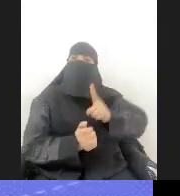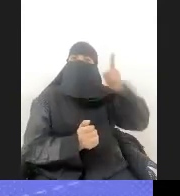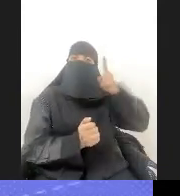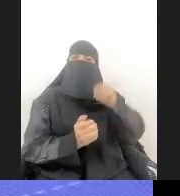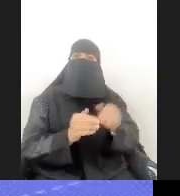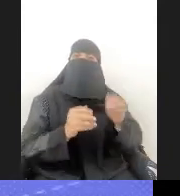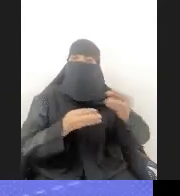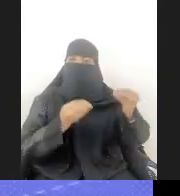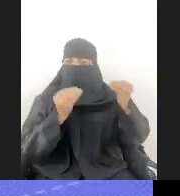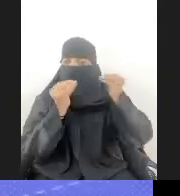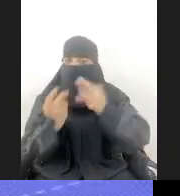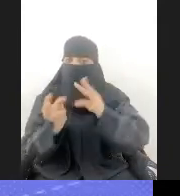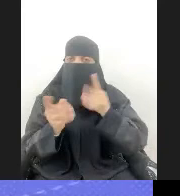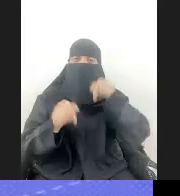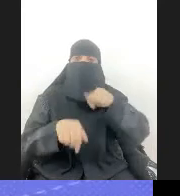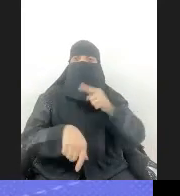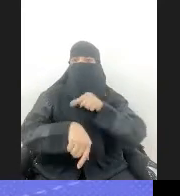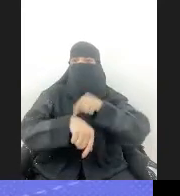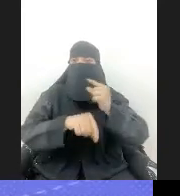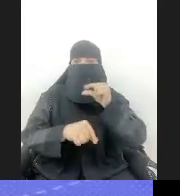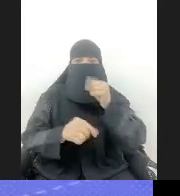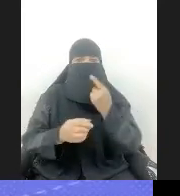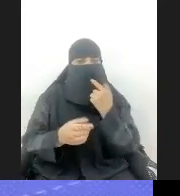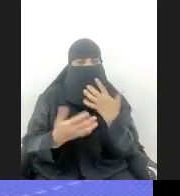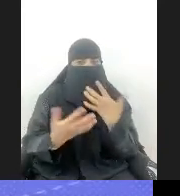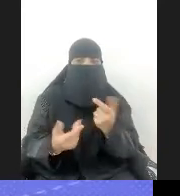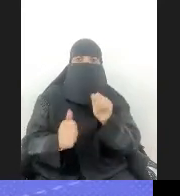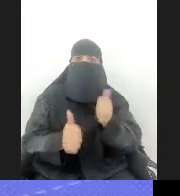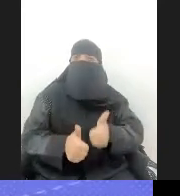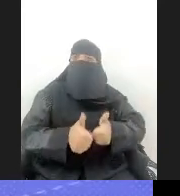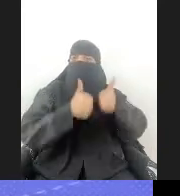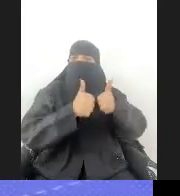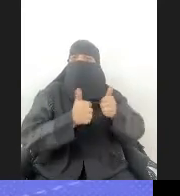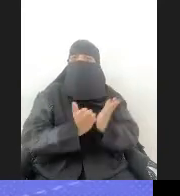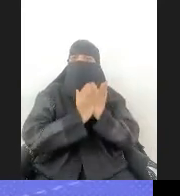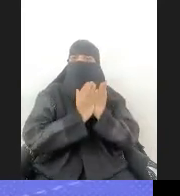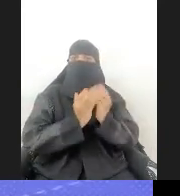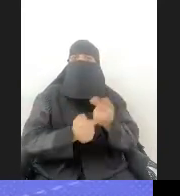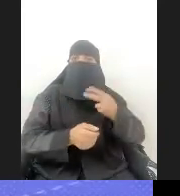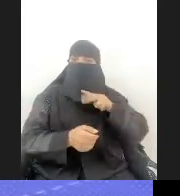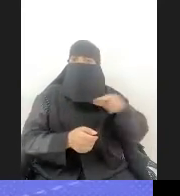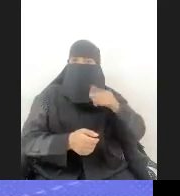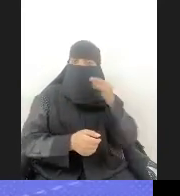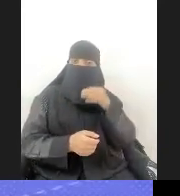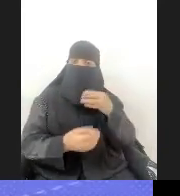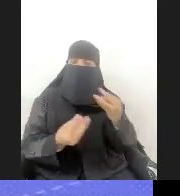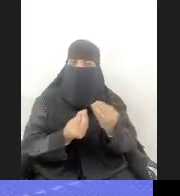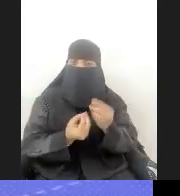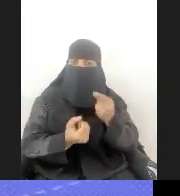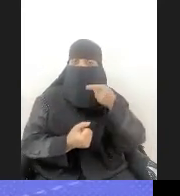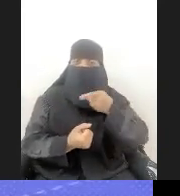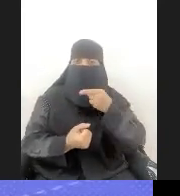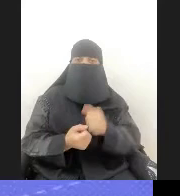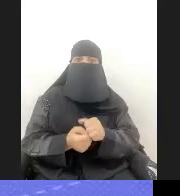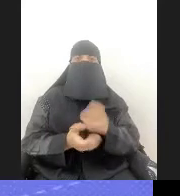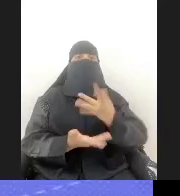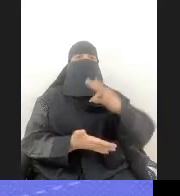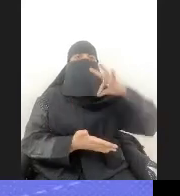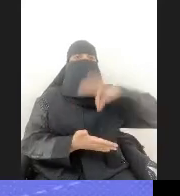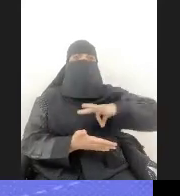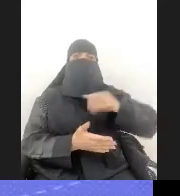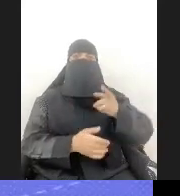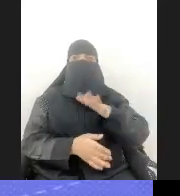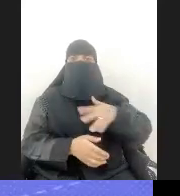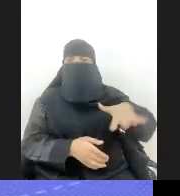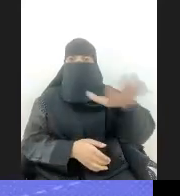في هذه الدقائق المعدودة بالتوفيق لأخيكم في أن يقدم ما يفيد الجميع بإذن